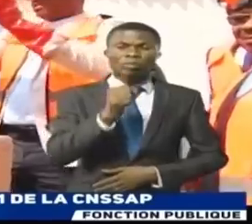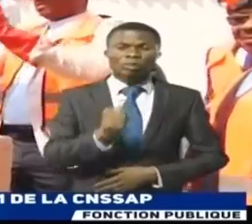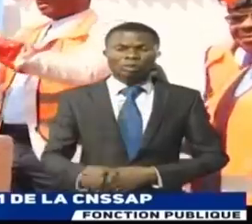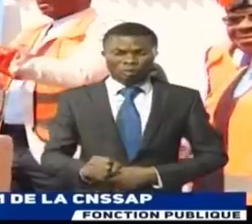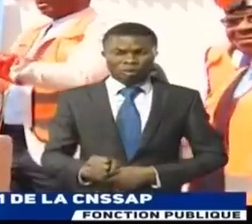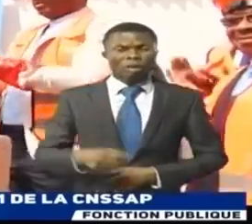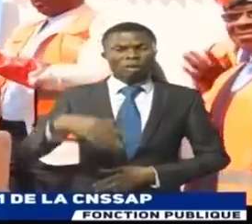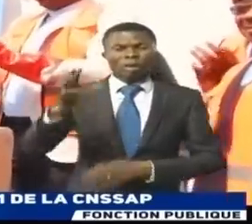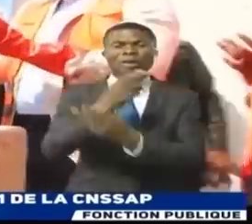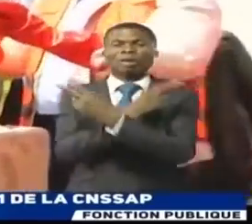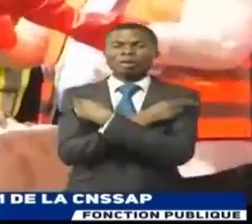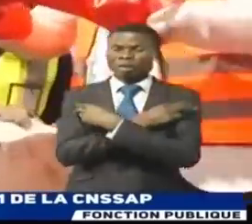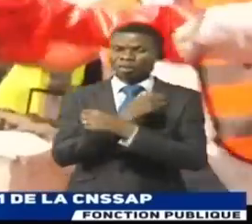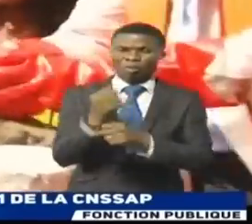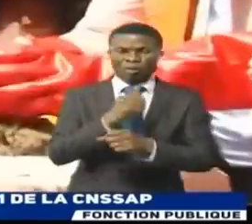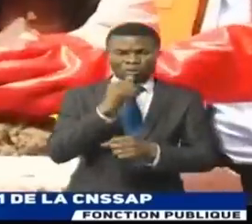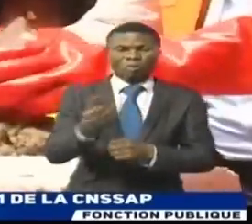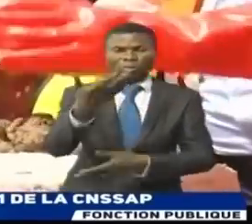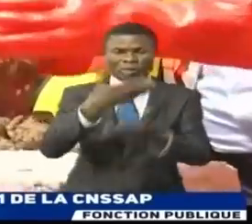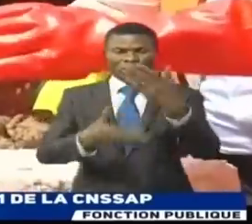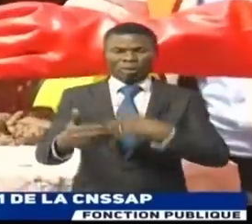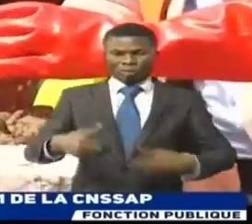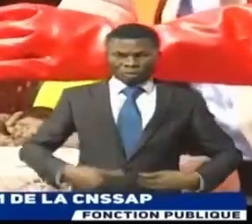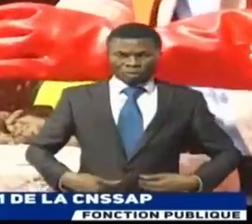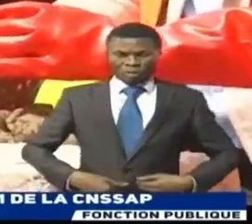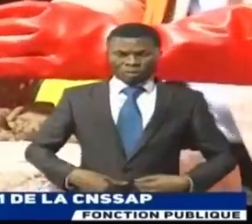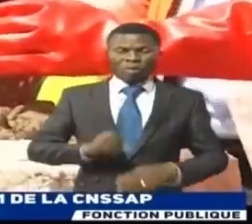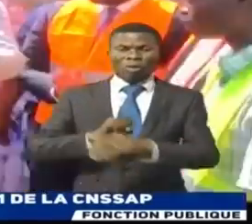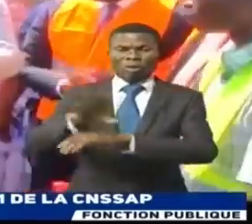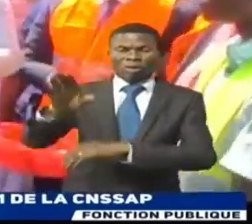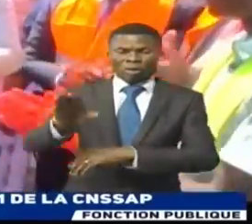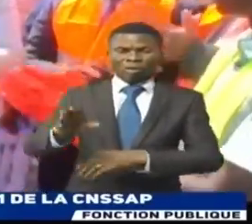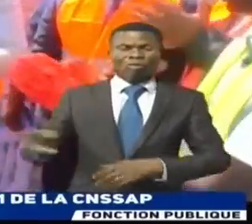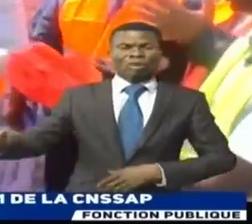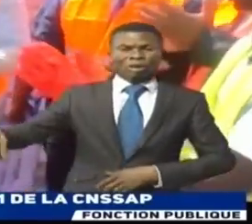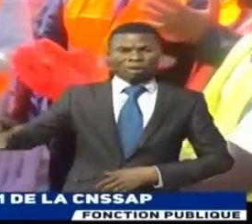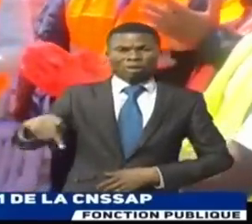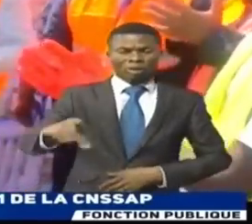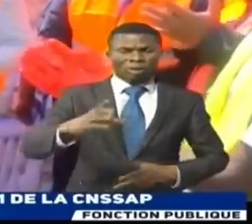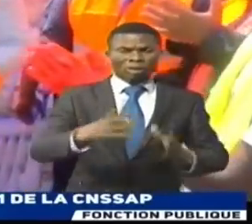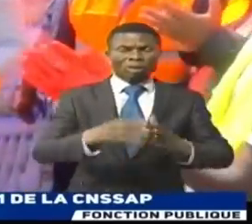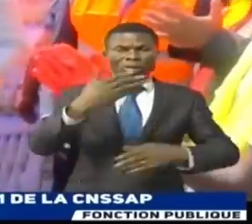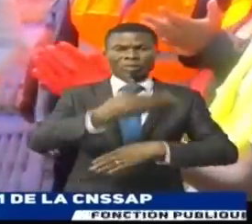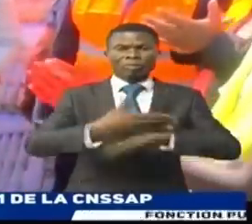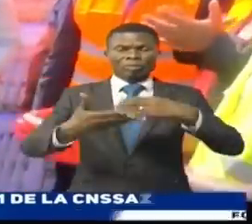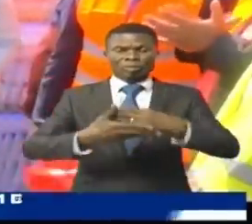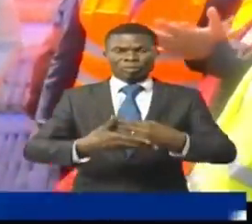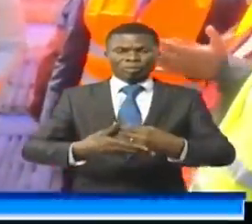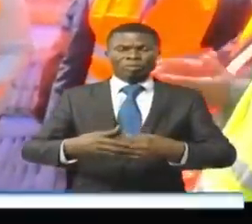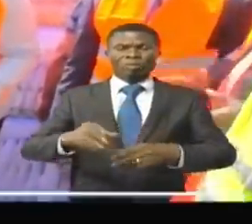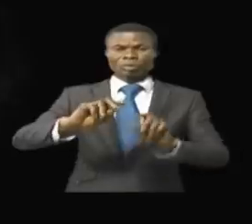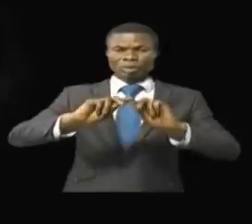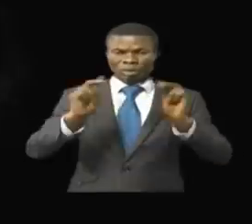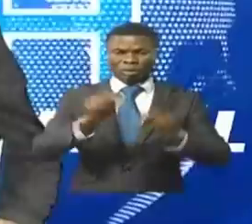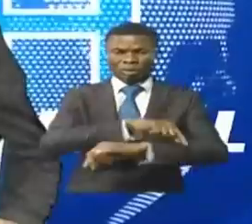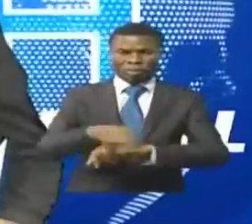de carrière, ce qui justifie le déploiement en province de la CNSAP avec la construction des agences